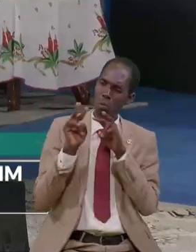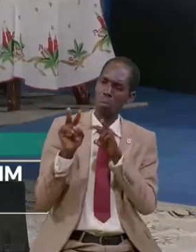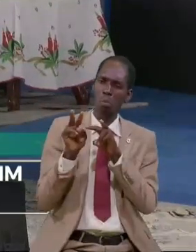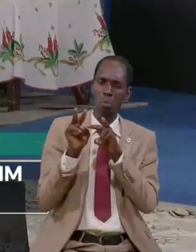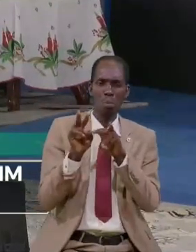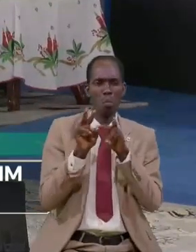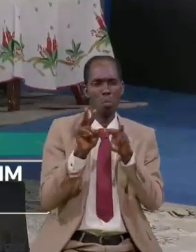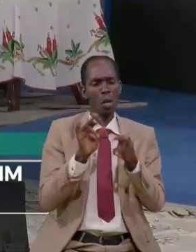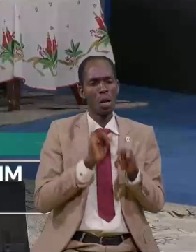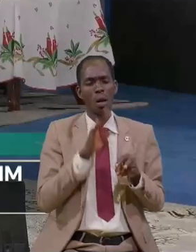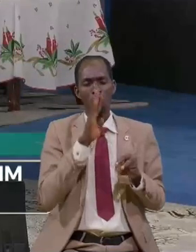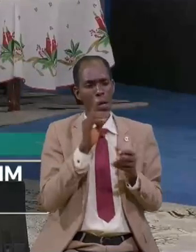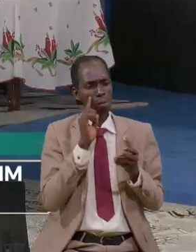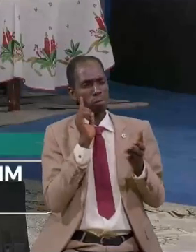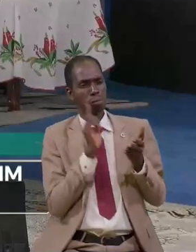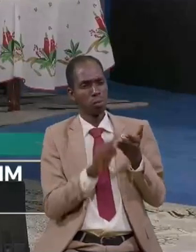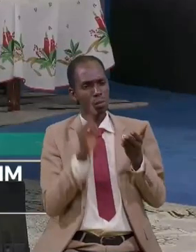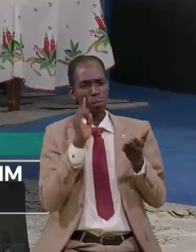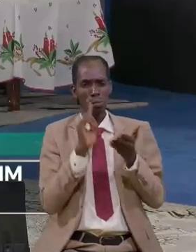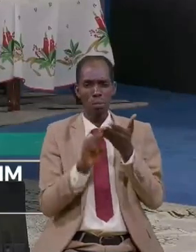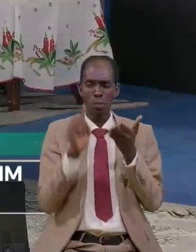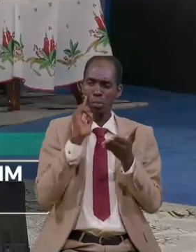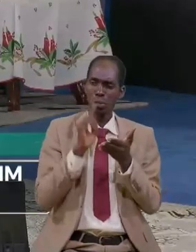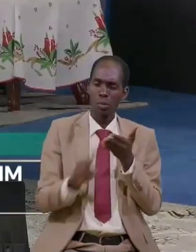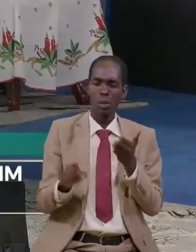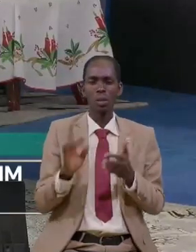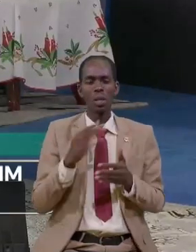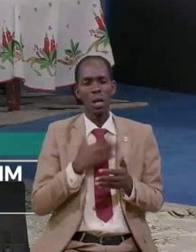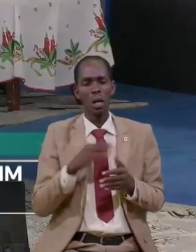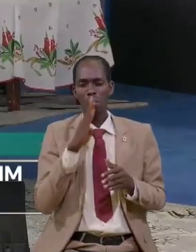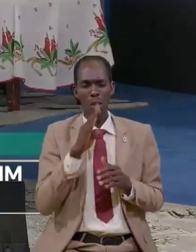Éternel, voici